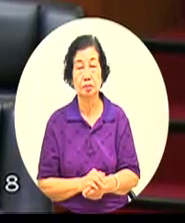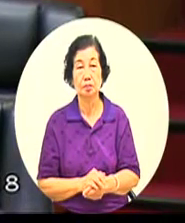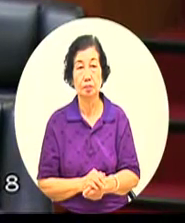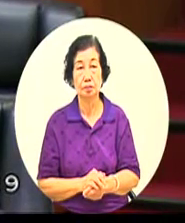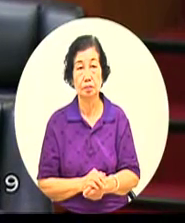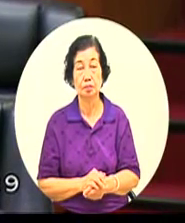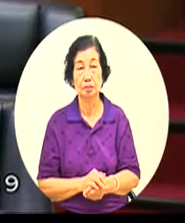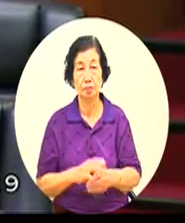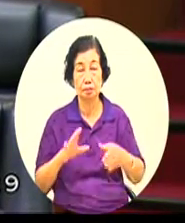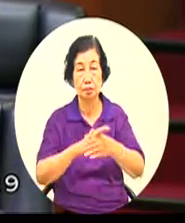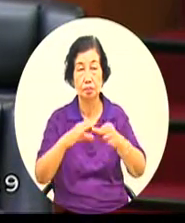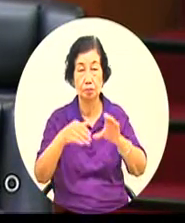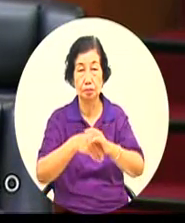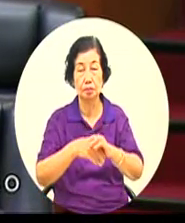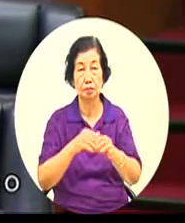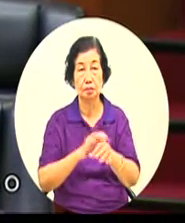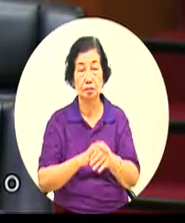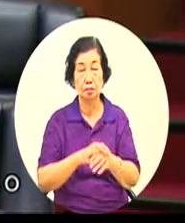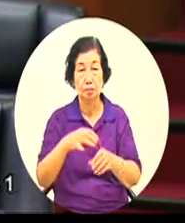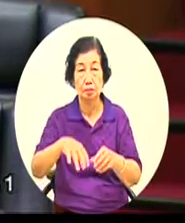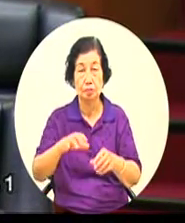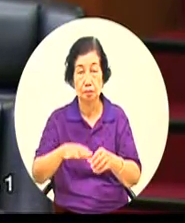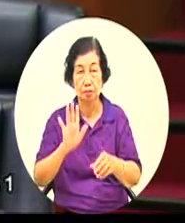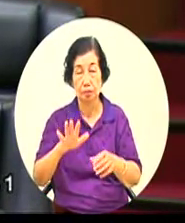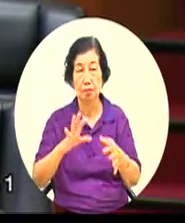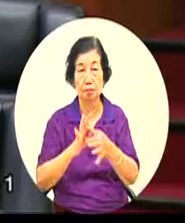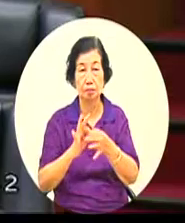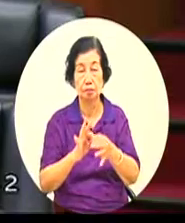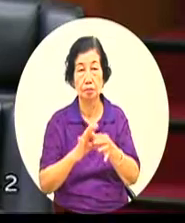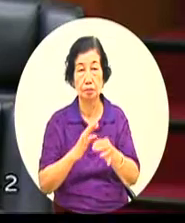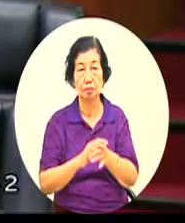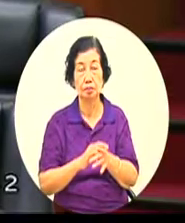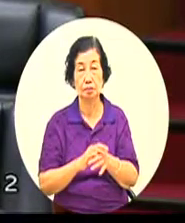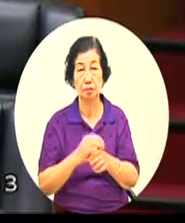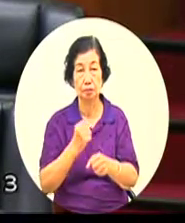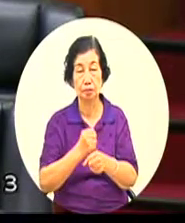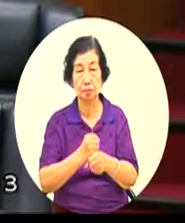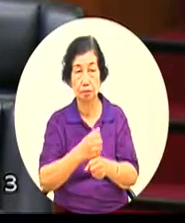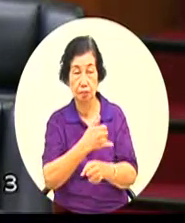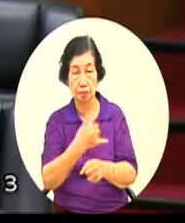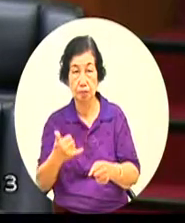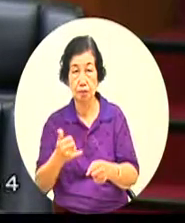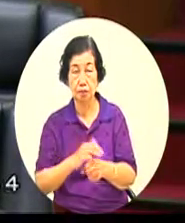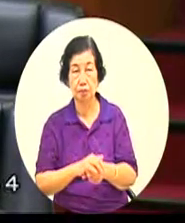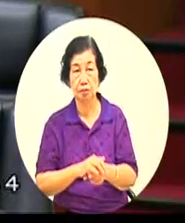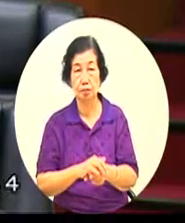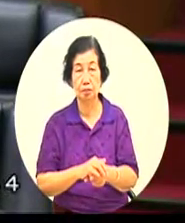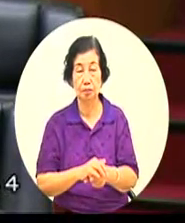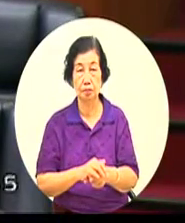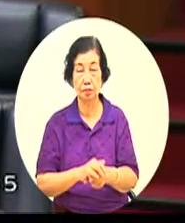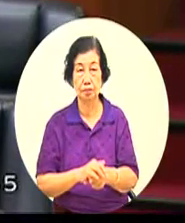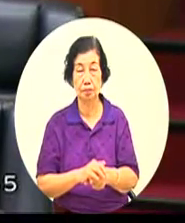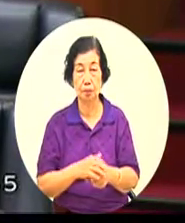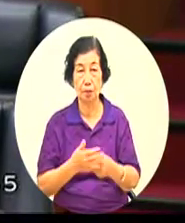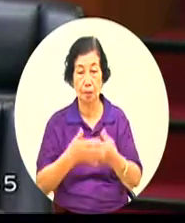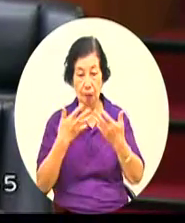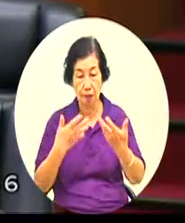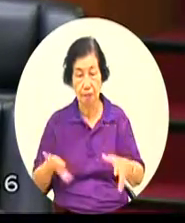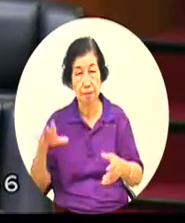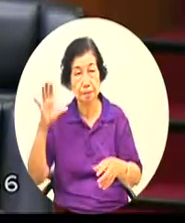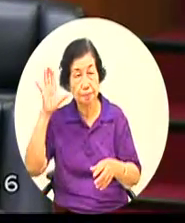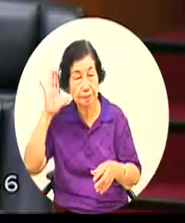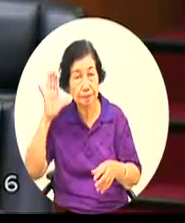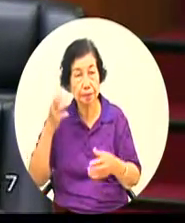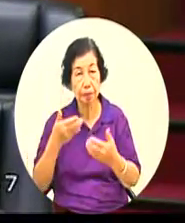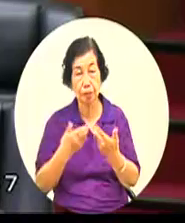化局里面所有的局处室的这个相关人员呢，多听、多看、多往原乡去跑一跑，多